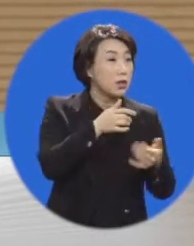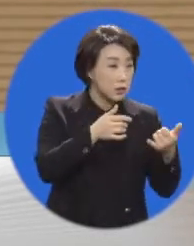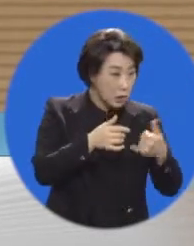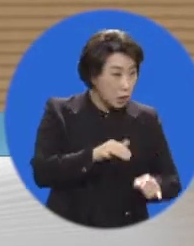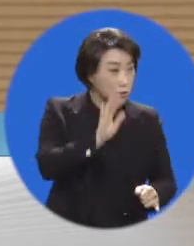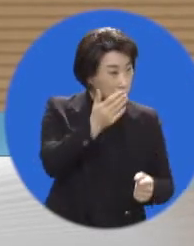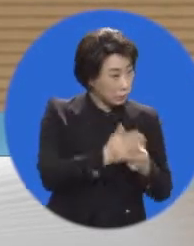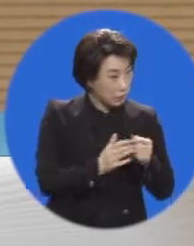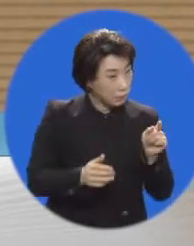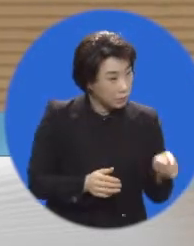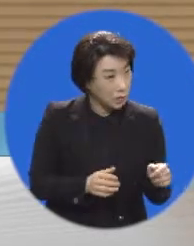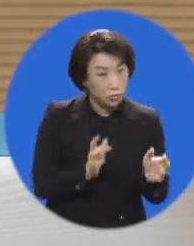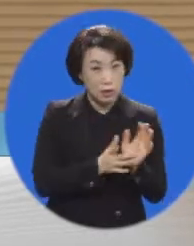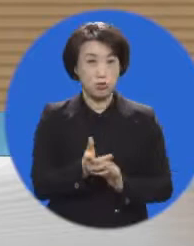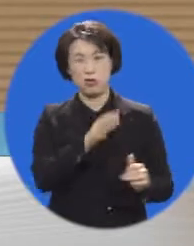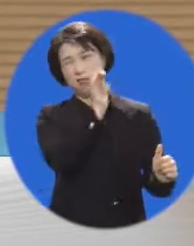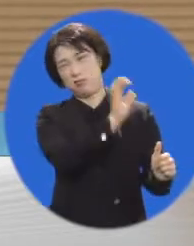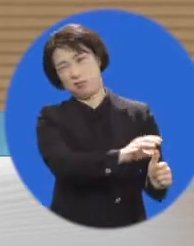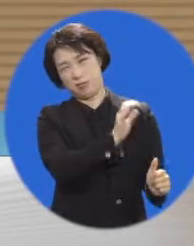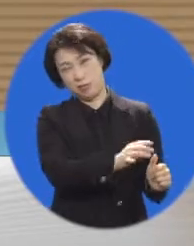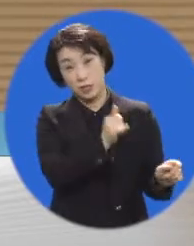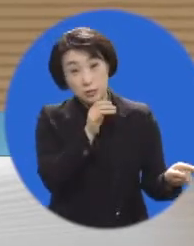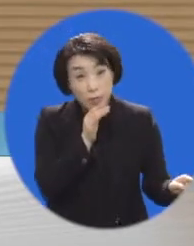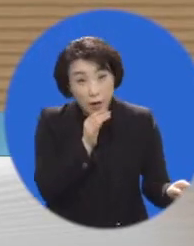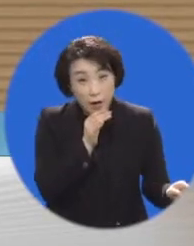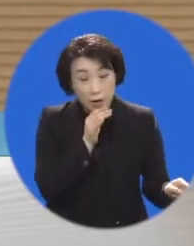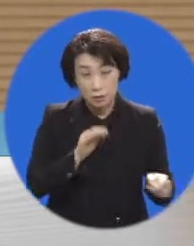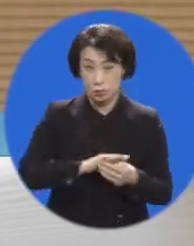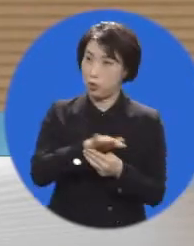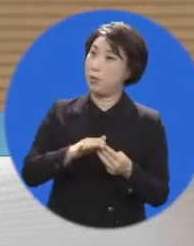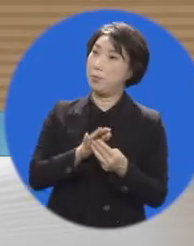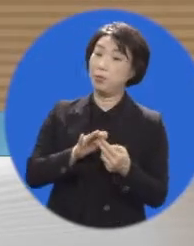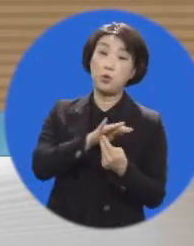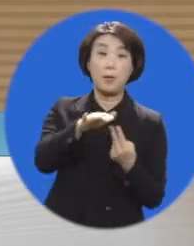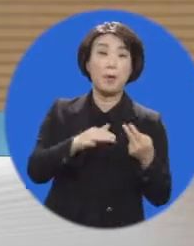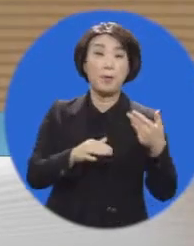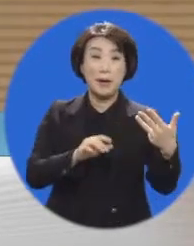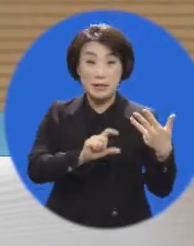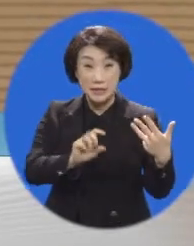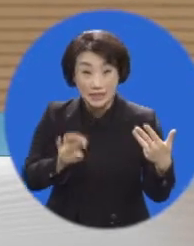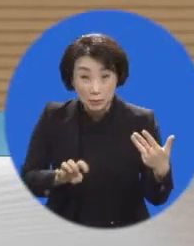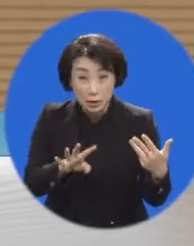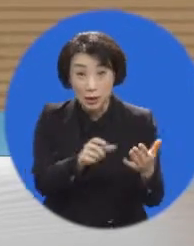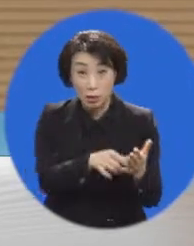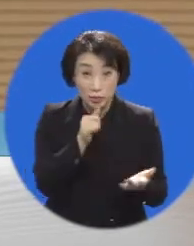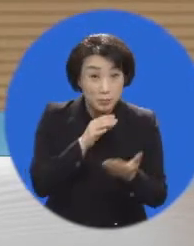종자가 되었기 때문이라고 막 야단을 칩니다. 요한복음 8장 8절에, 8장 44절에